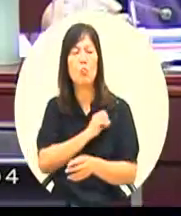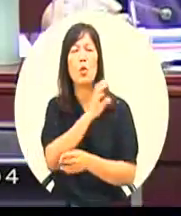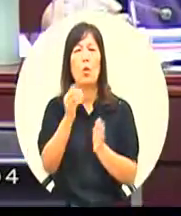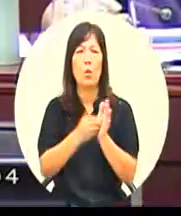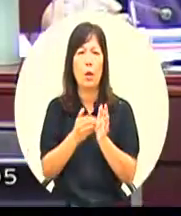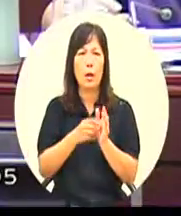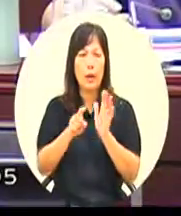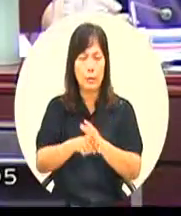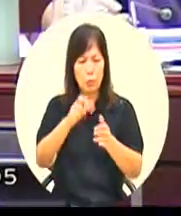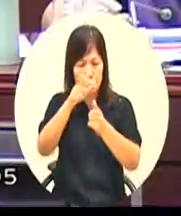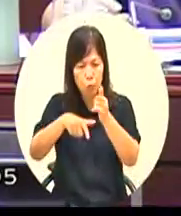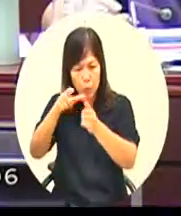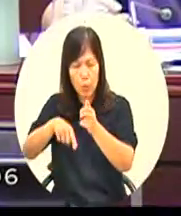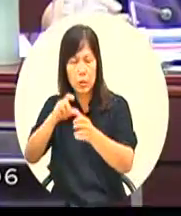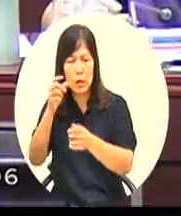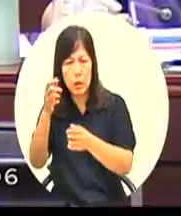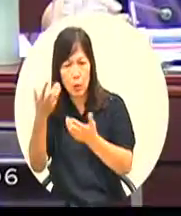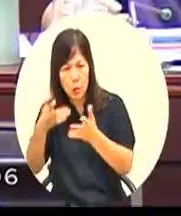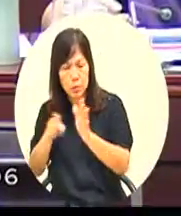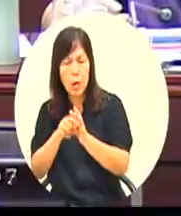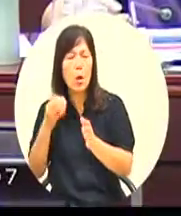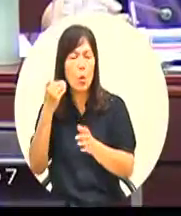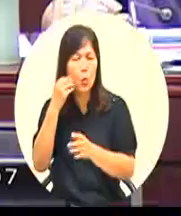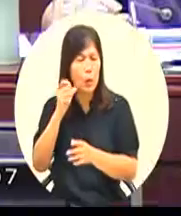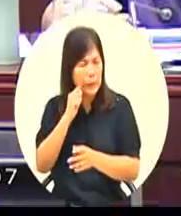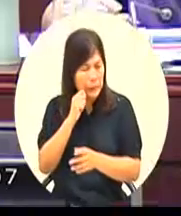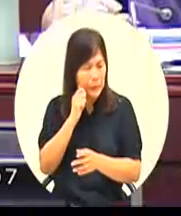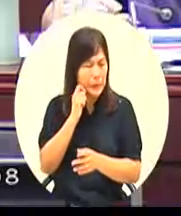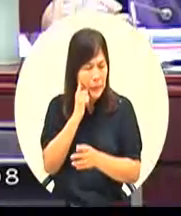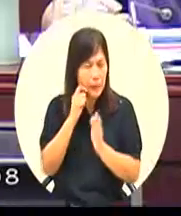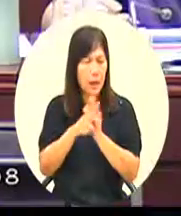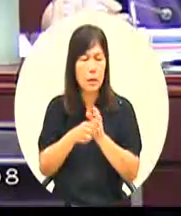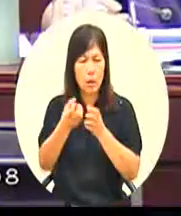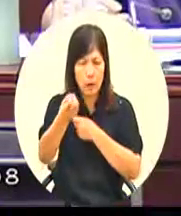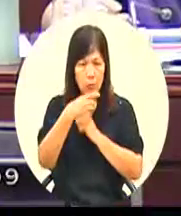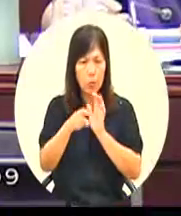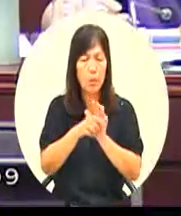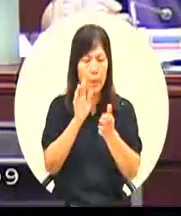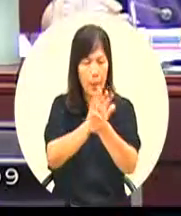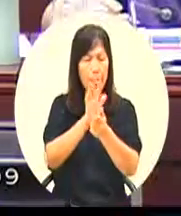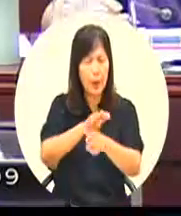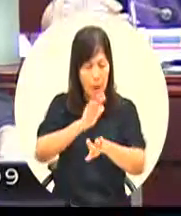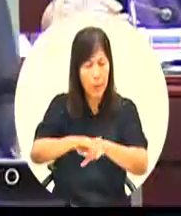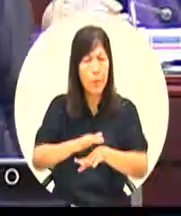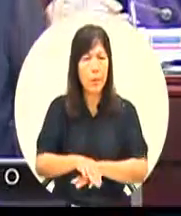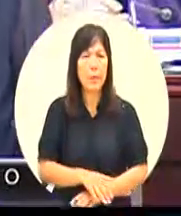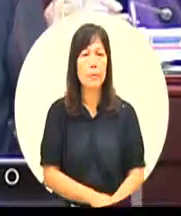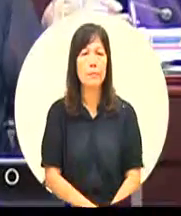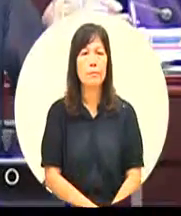这个个案如果如此艰困哦，其实他可以报来教育局，我们再来给予协助。